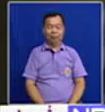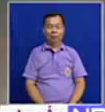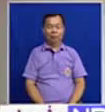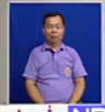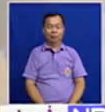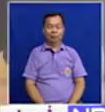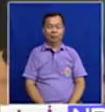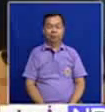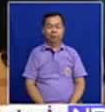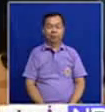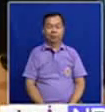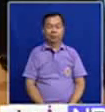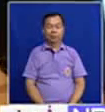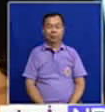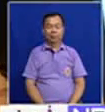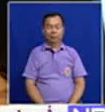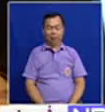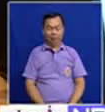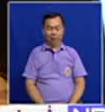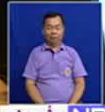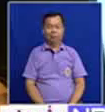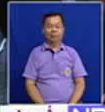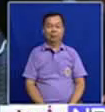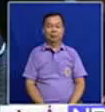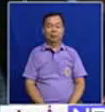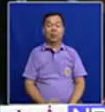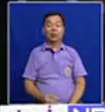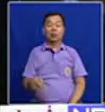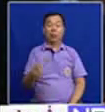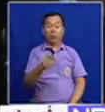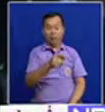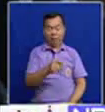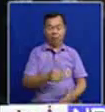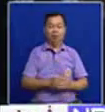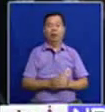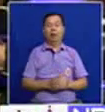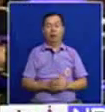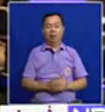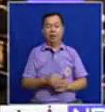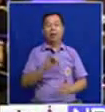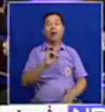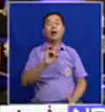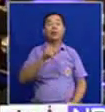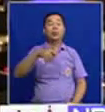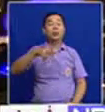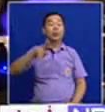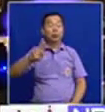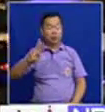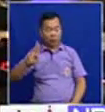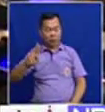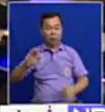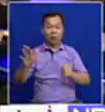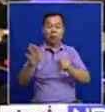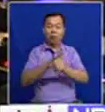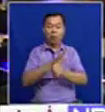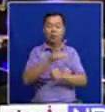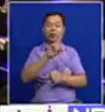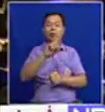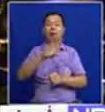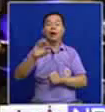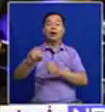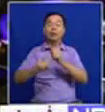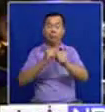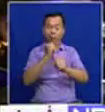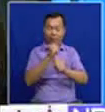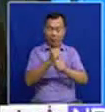you. สหภาพโทรคมนาคมระหว่างประเทศหรือ ITU ฉลองการก่อตั้งครบรอบ150ปี